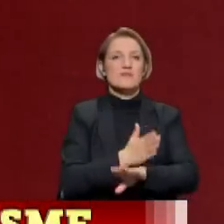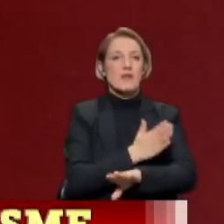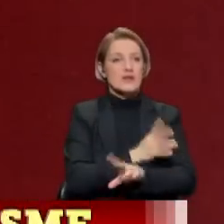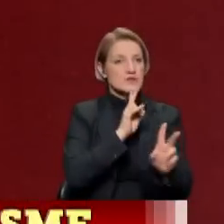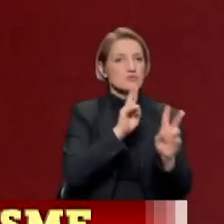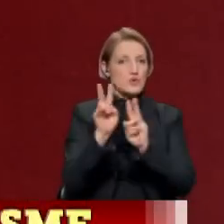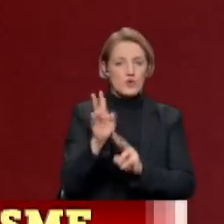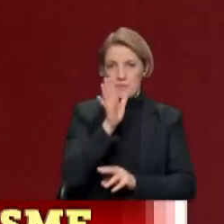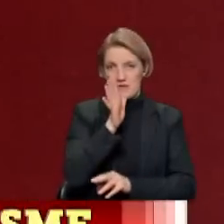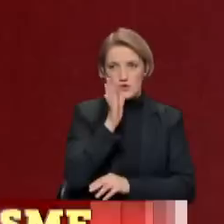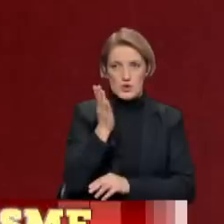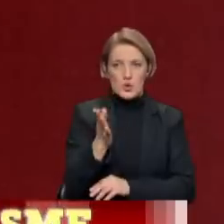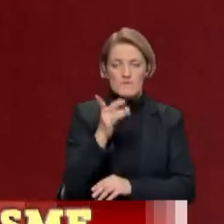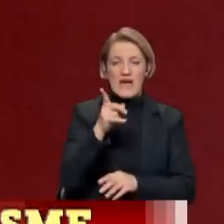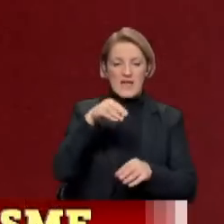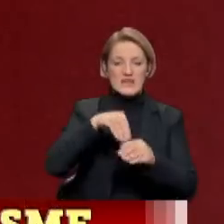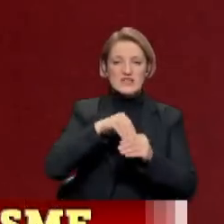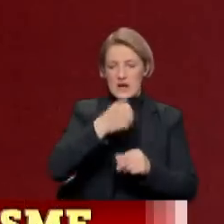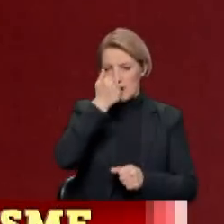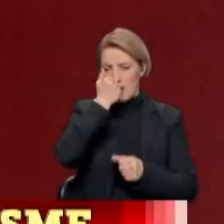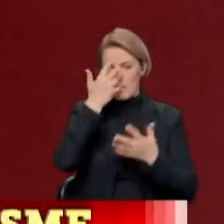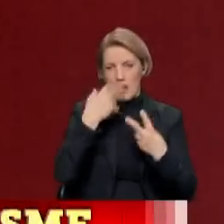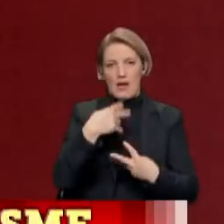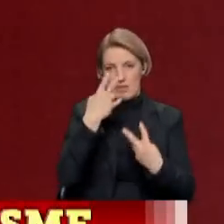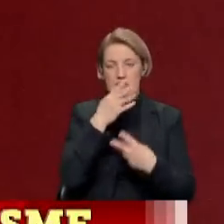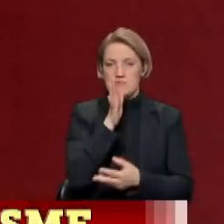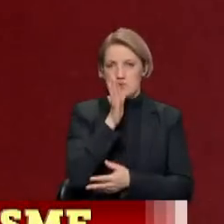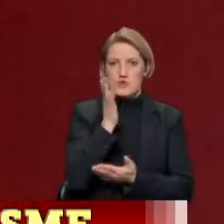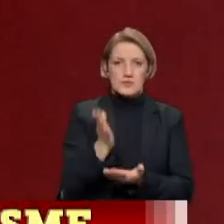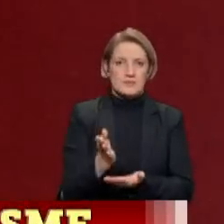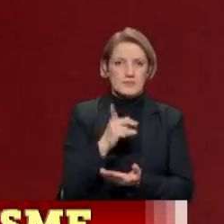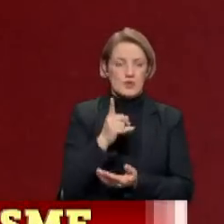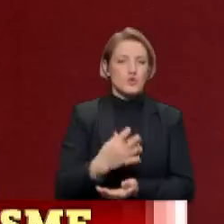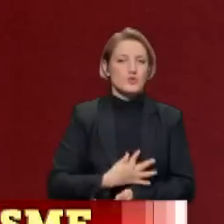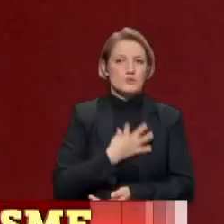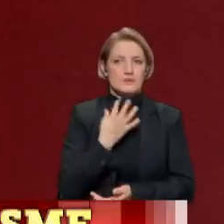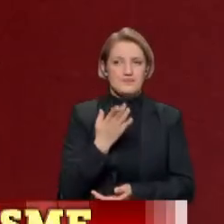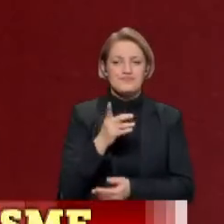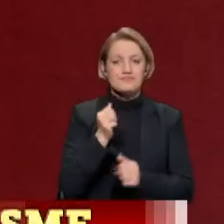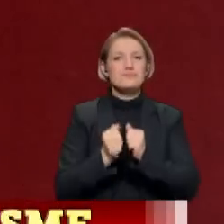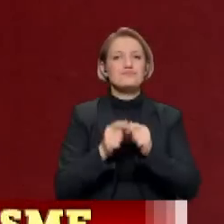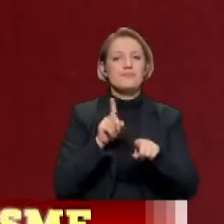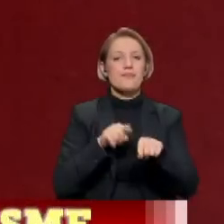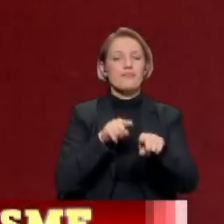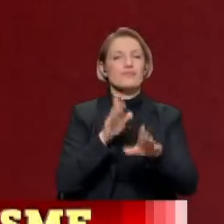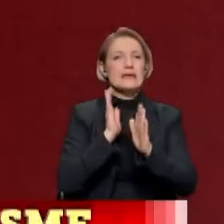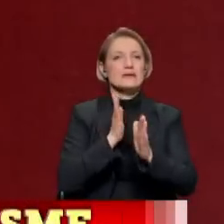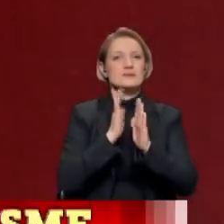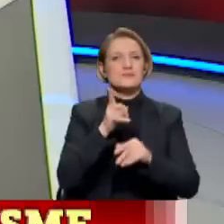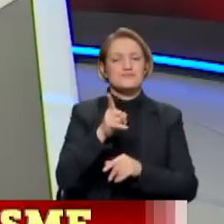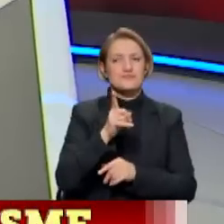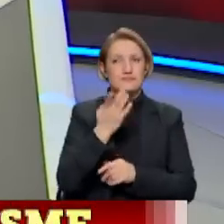da görüyor ve biliyor. Ve içlerinin kan ağladığını da biliyorum. O umut, o peşine gittikleri o rüzgar,